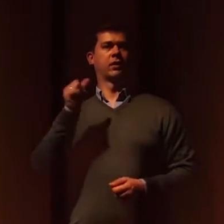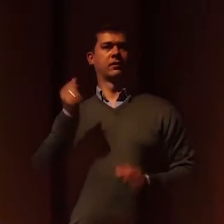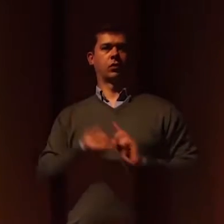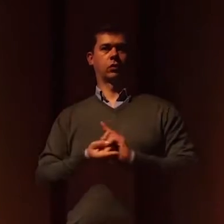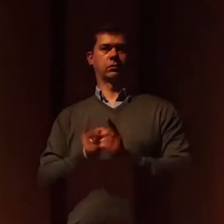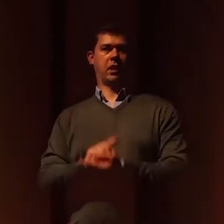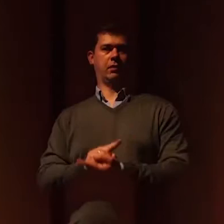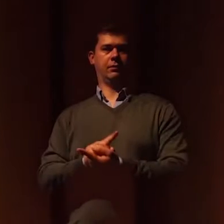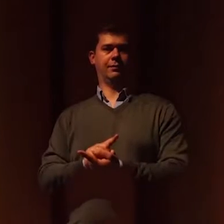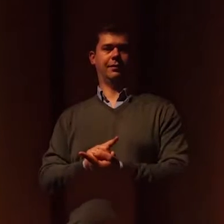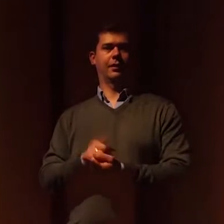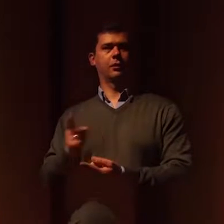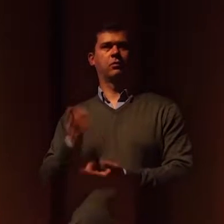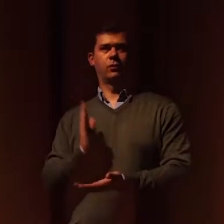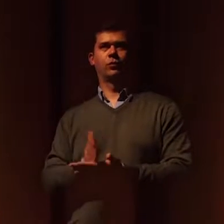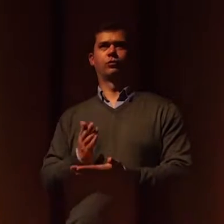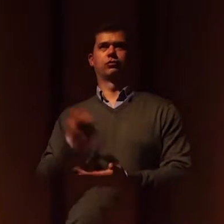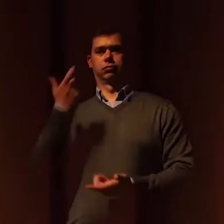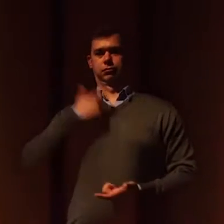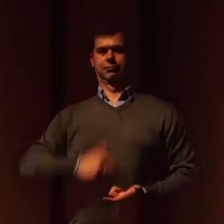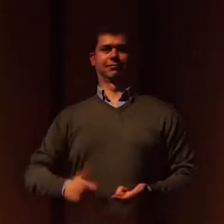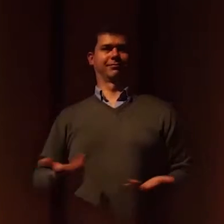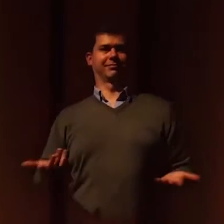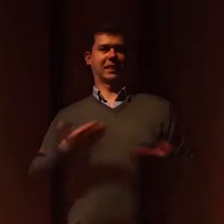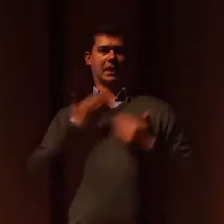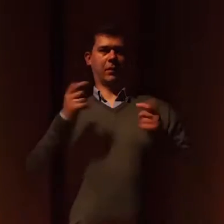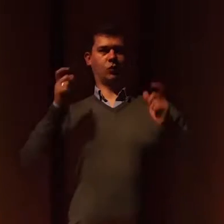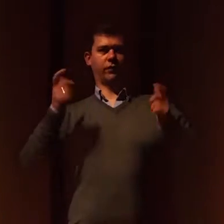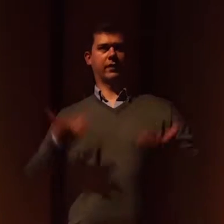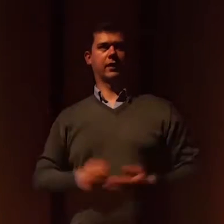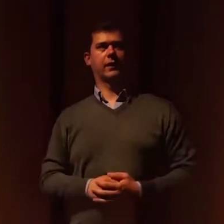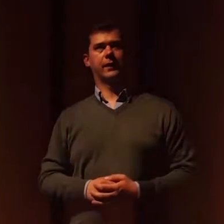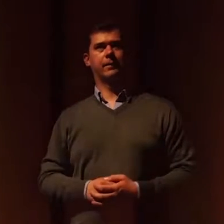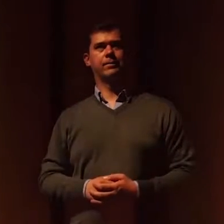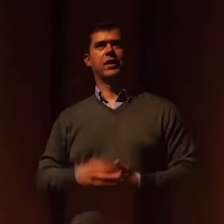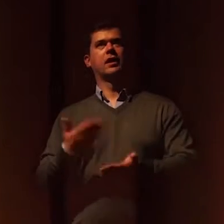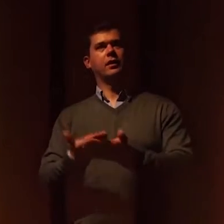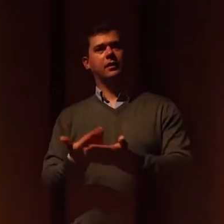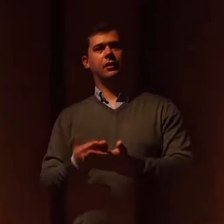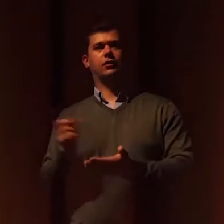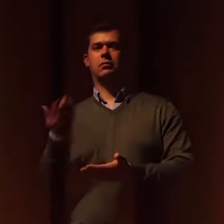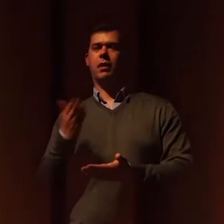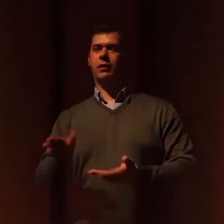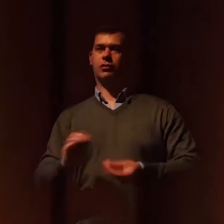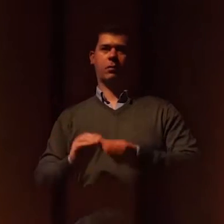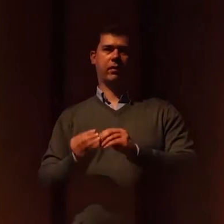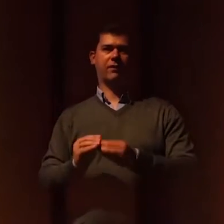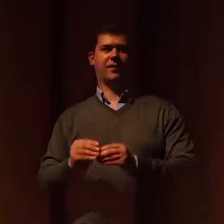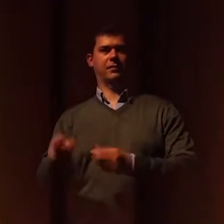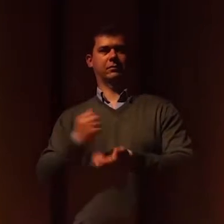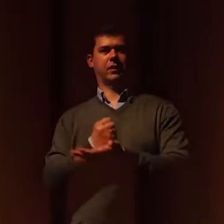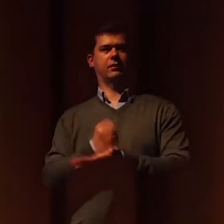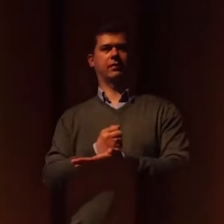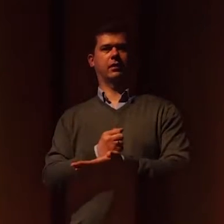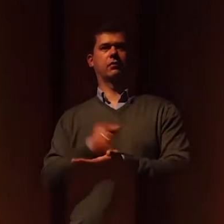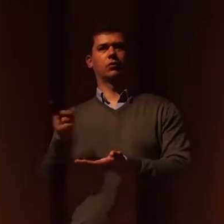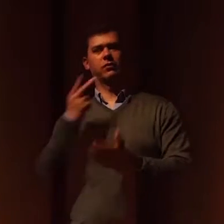nazwiska innej także to bardzo skomplikowana była sprawa ona